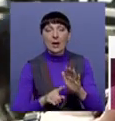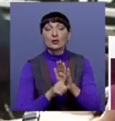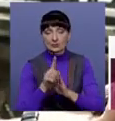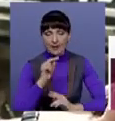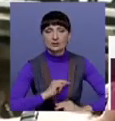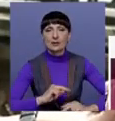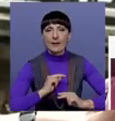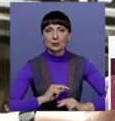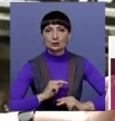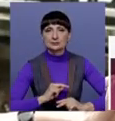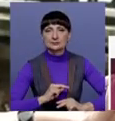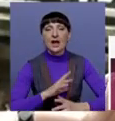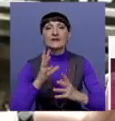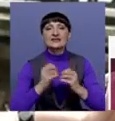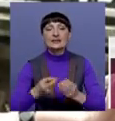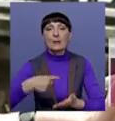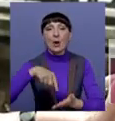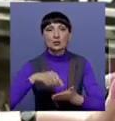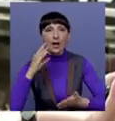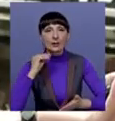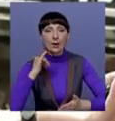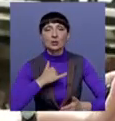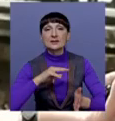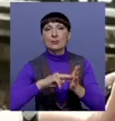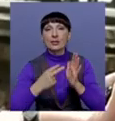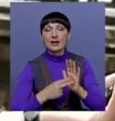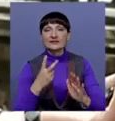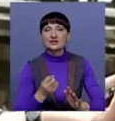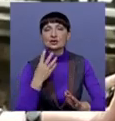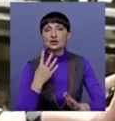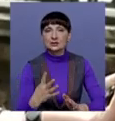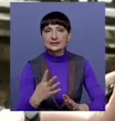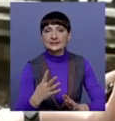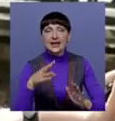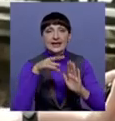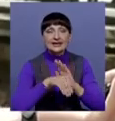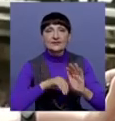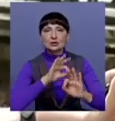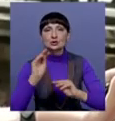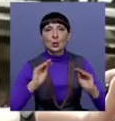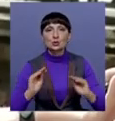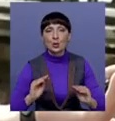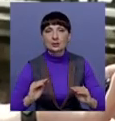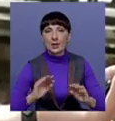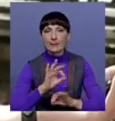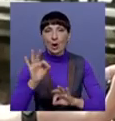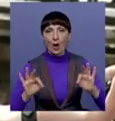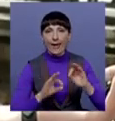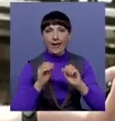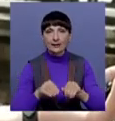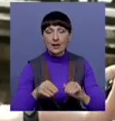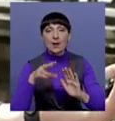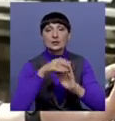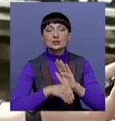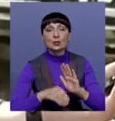работу. В целом по городу у нас запланировано 214 инфраструктурных проектов, на которые